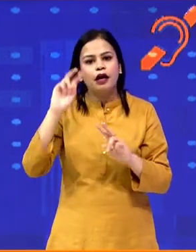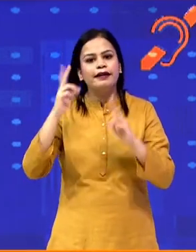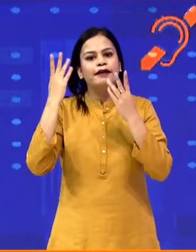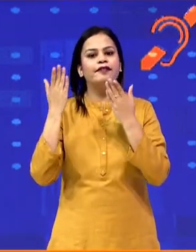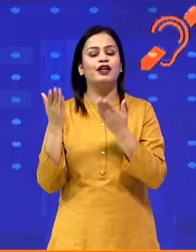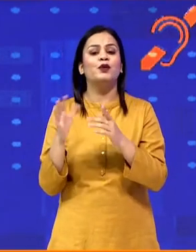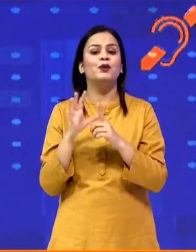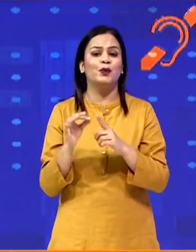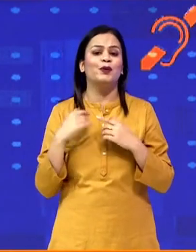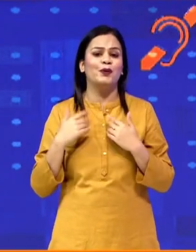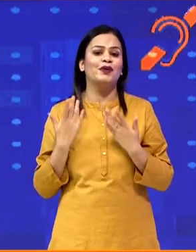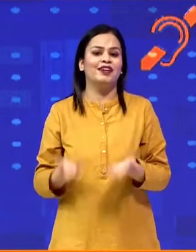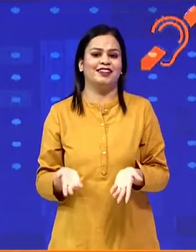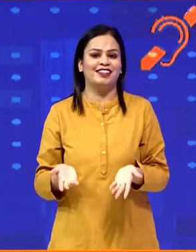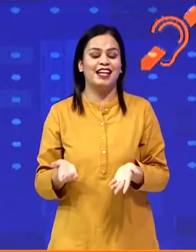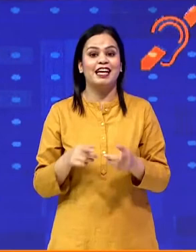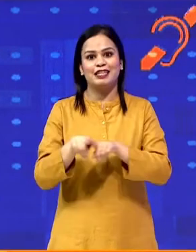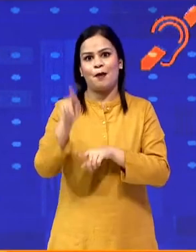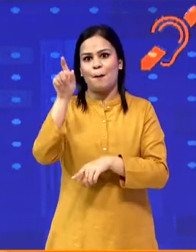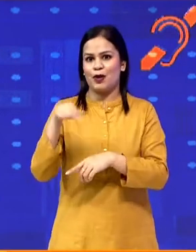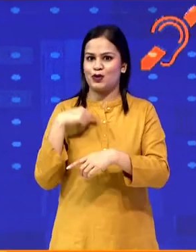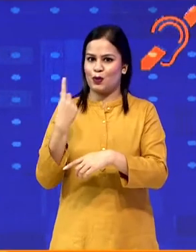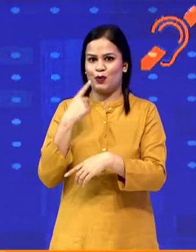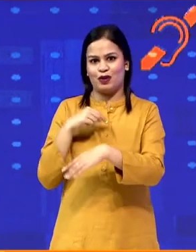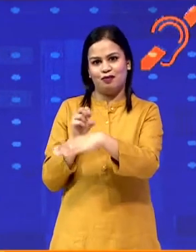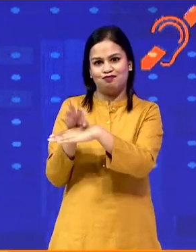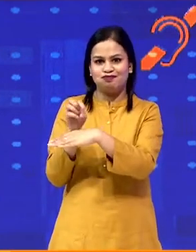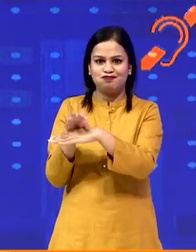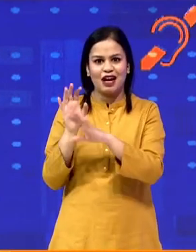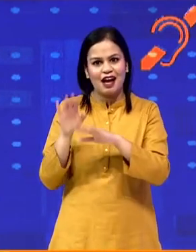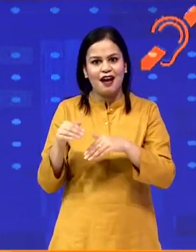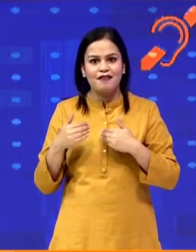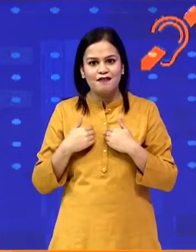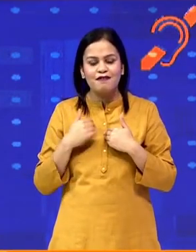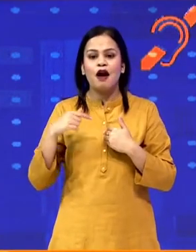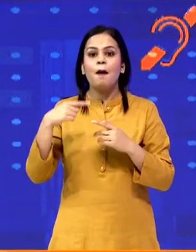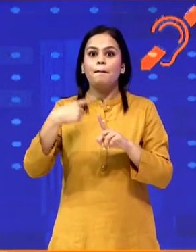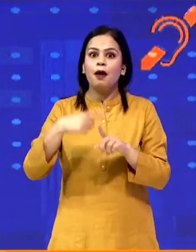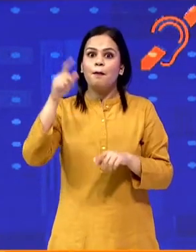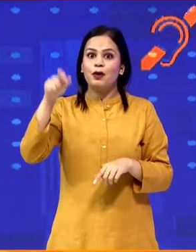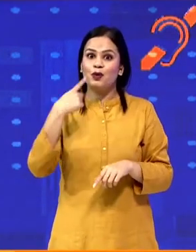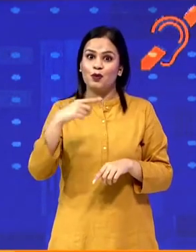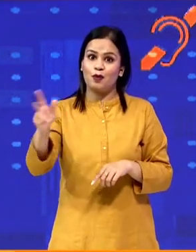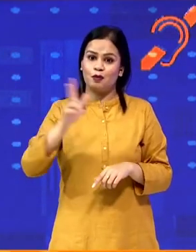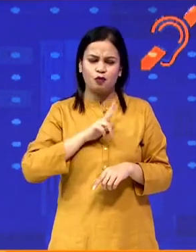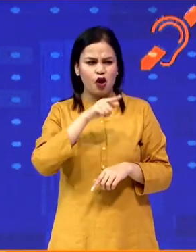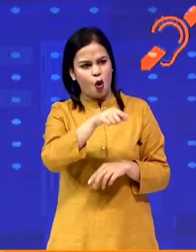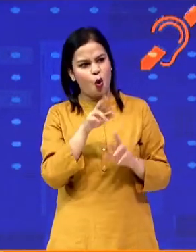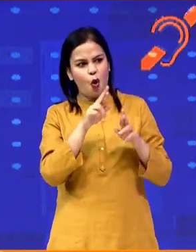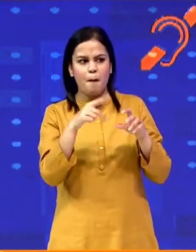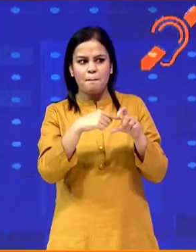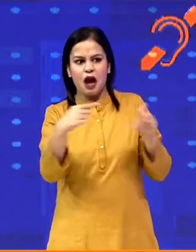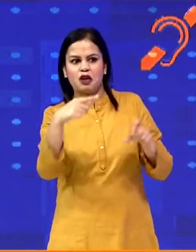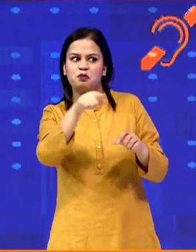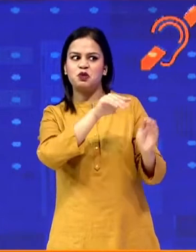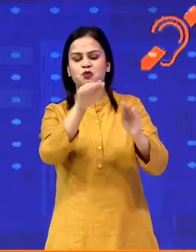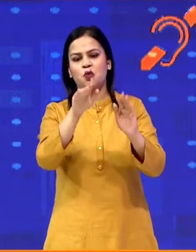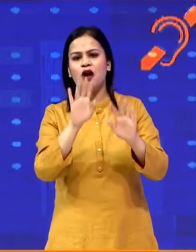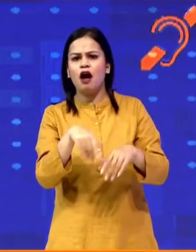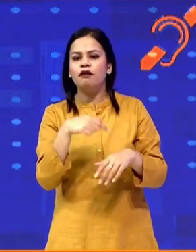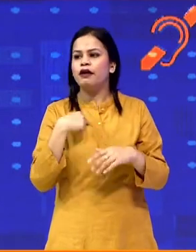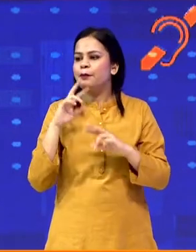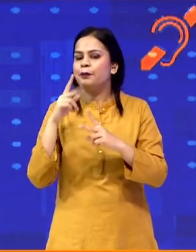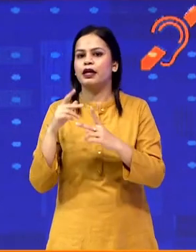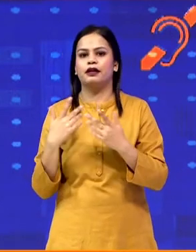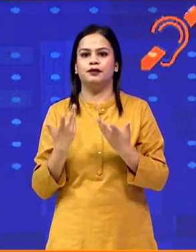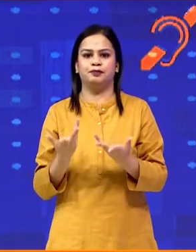आप किसी को सलाह डॉग और खाओगे नहीं आप मेरे दुश्मन से मिले हो तो आप ठीक कैसे होगी तो आप मोदी जी आपके लिए